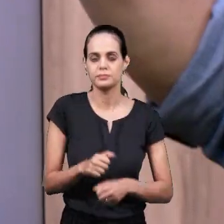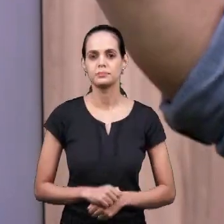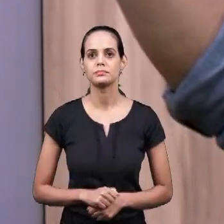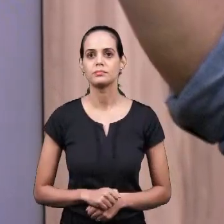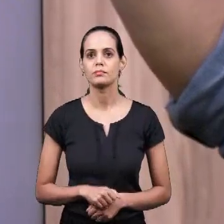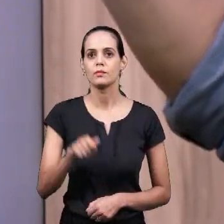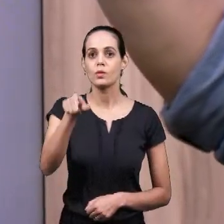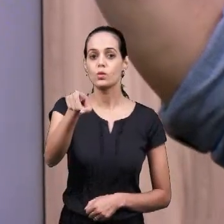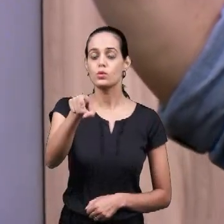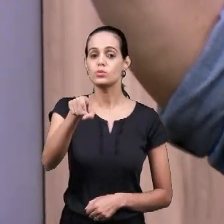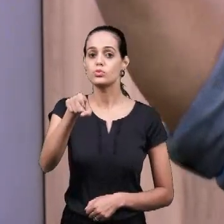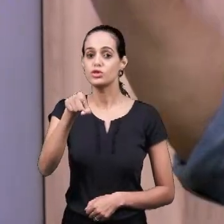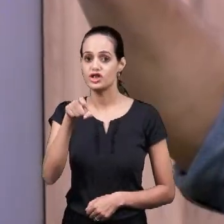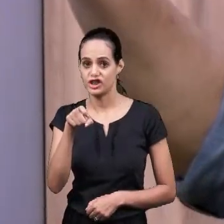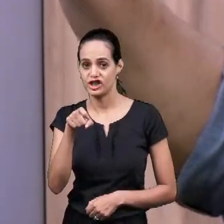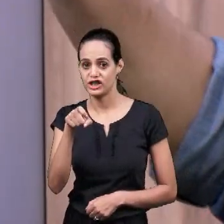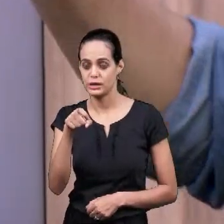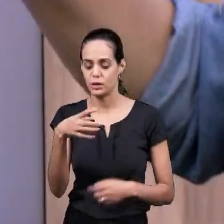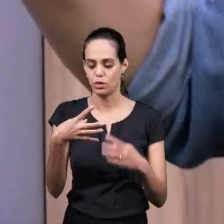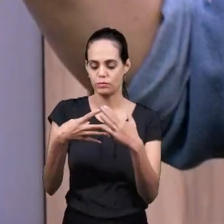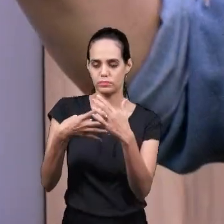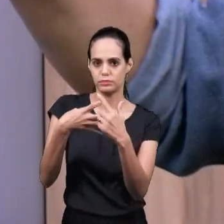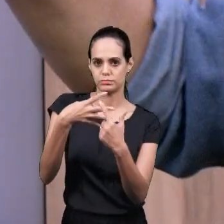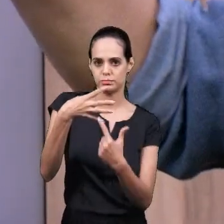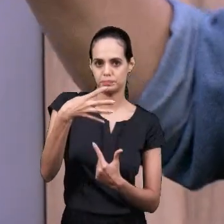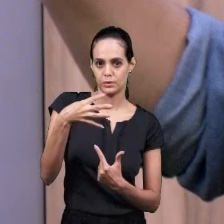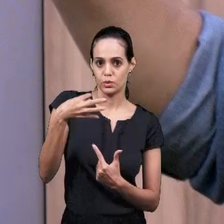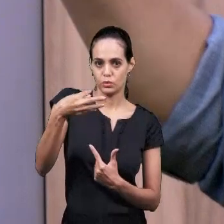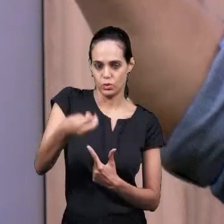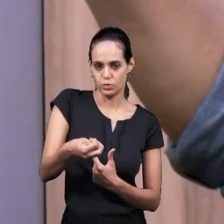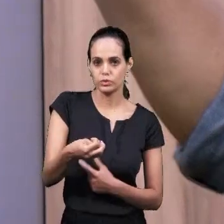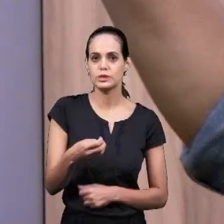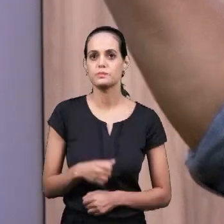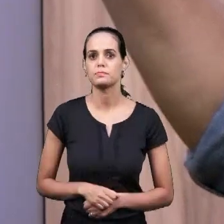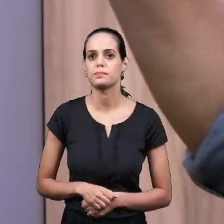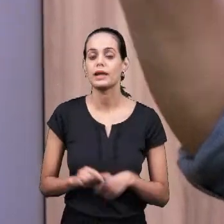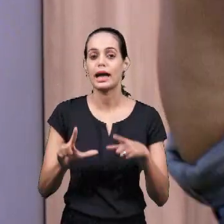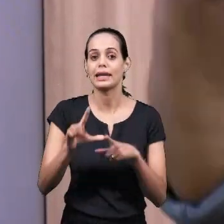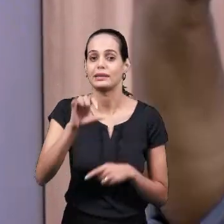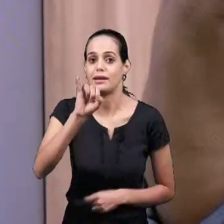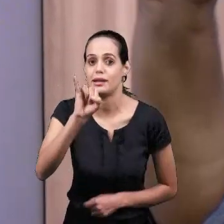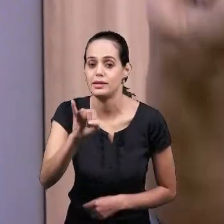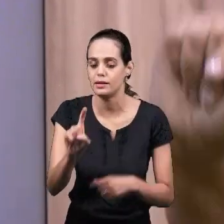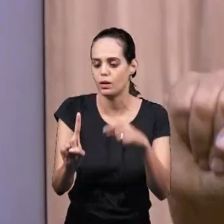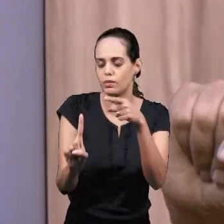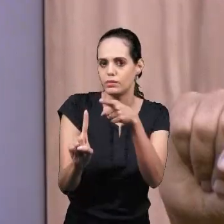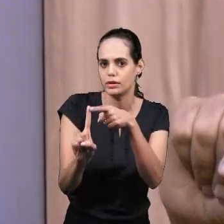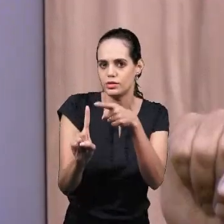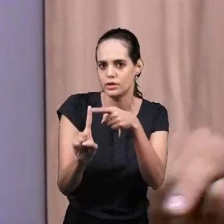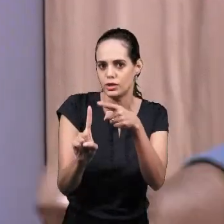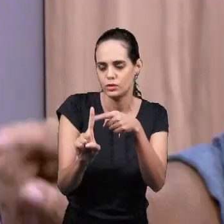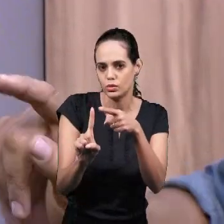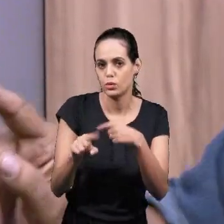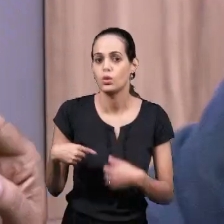pouce. X, c'est pour tous les doigts. Le I, le doigt indicateur. C'est ça que nous